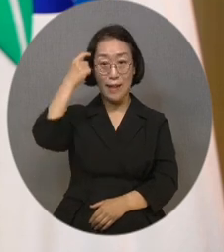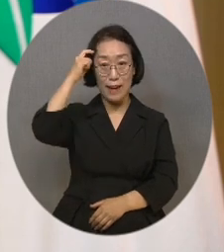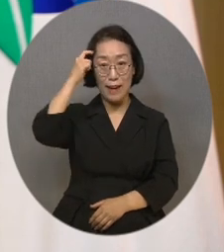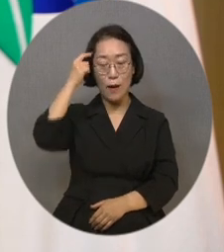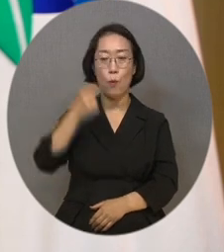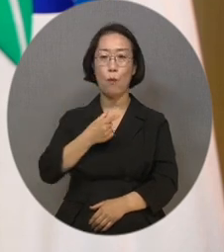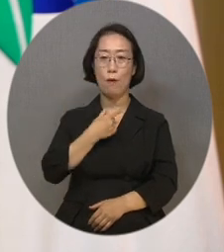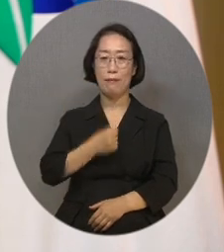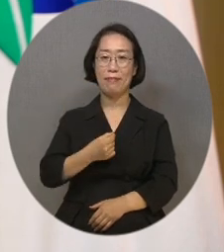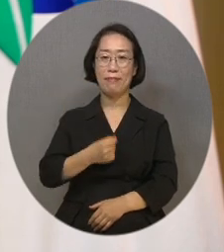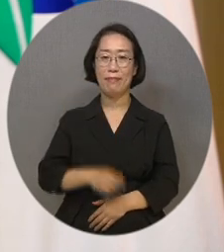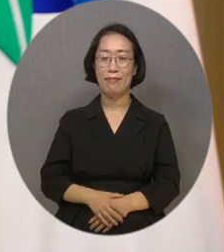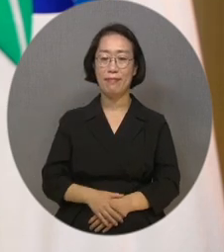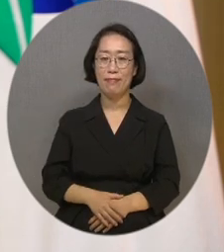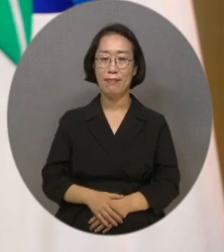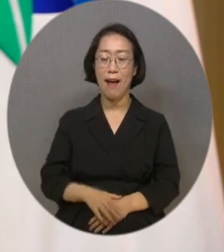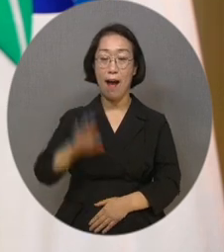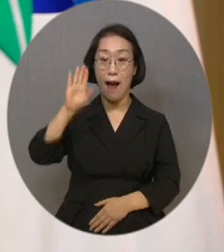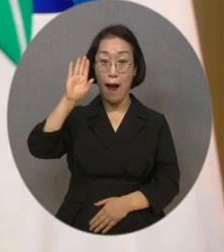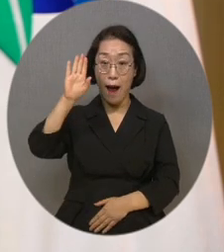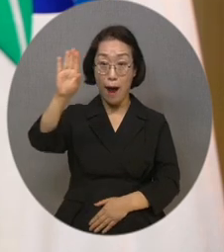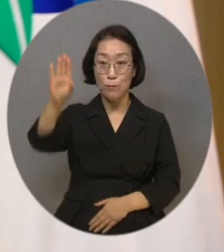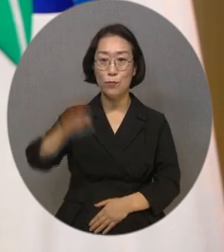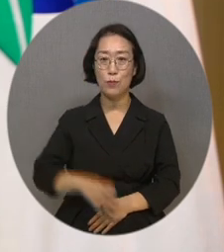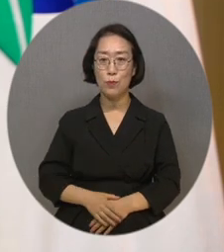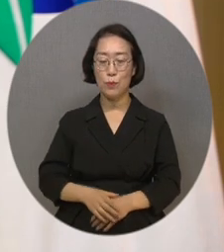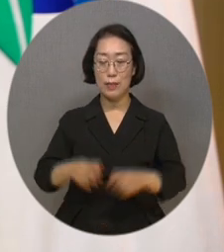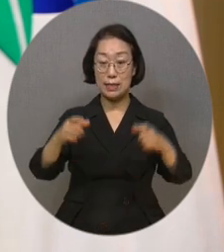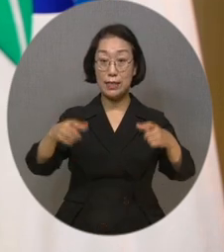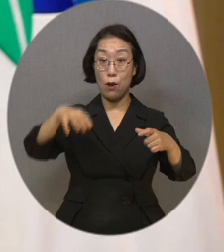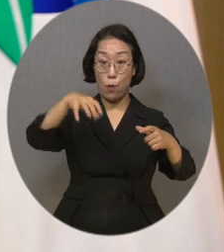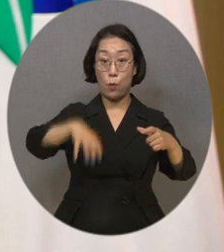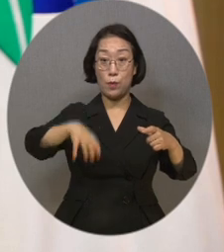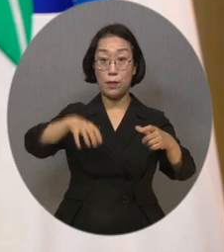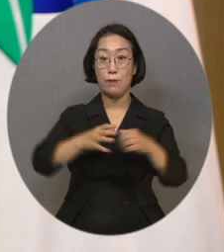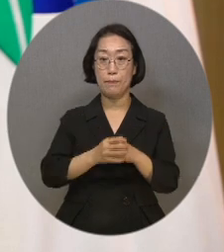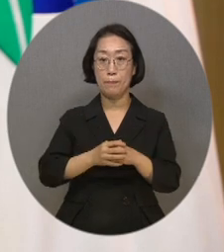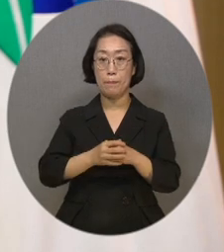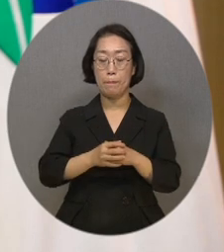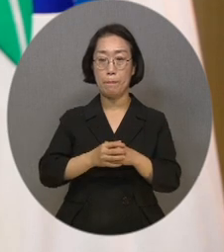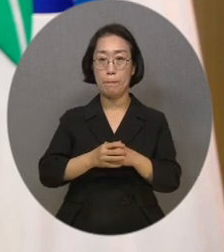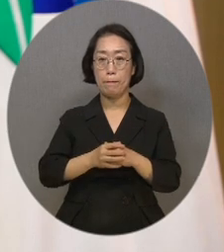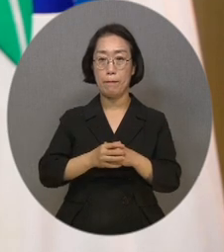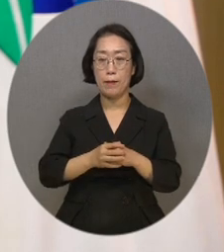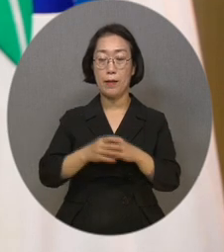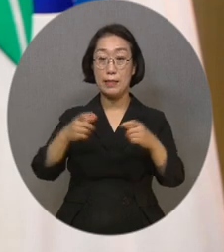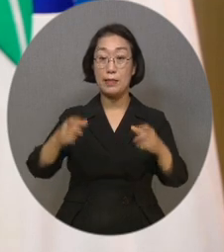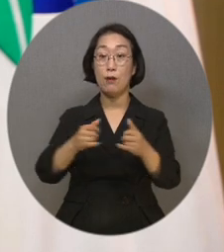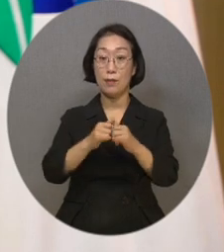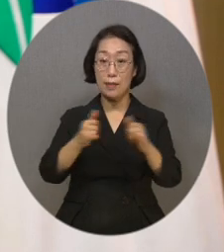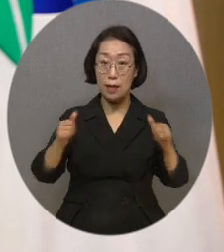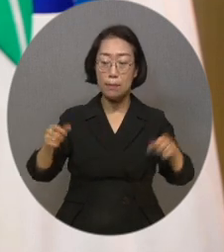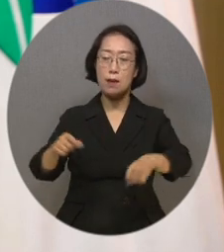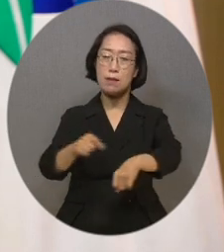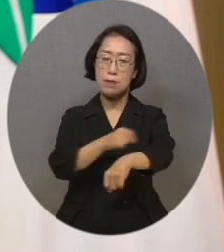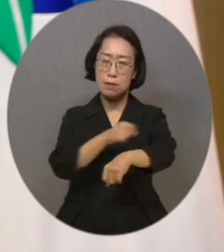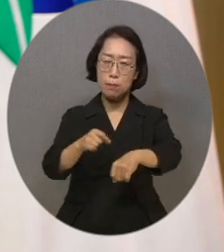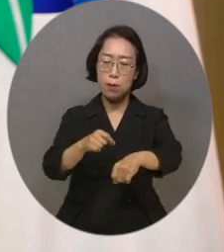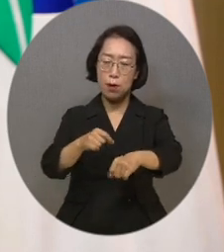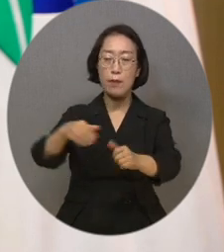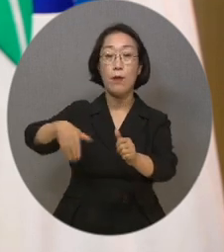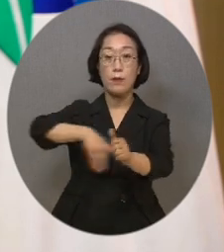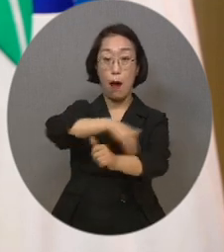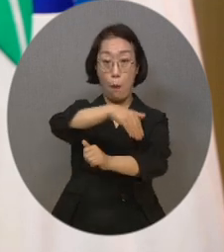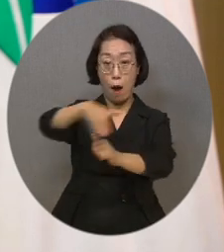이제 우리 이제 군에서는 우리 군민들의 특수성, 또 우리 군 지역에